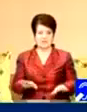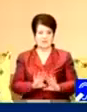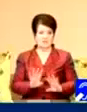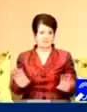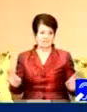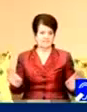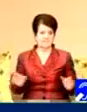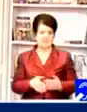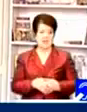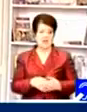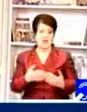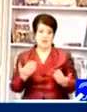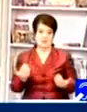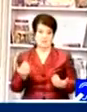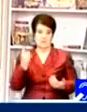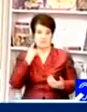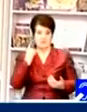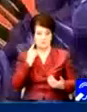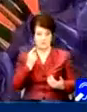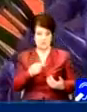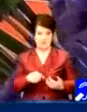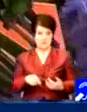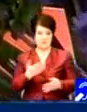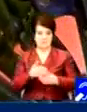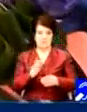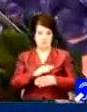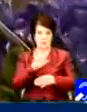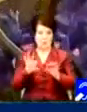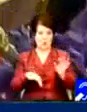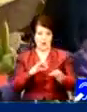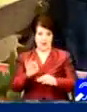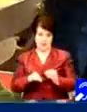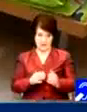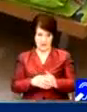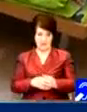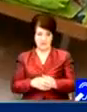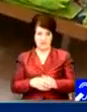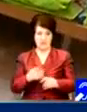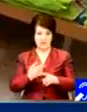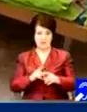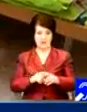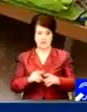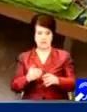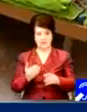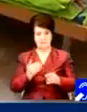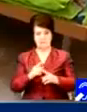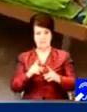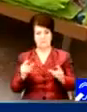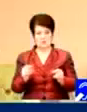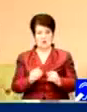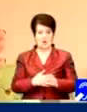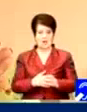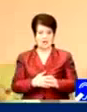moartă. Și am auzit de Guvernul României, a alocat un proiect pentru susținerea instituțiilor preșcolare și școlare și am bătut